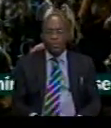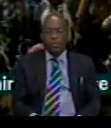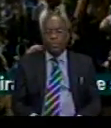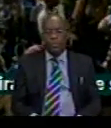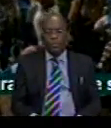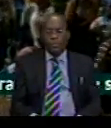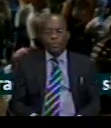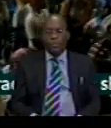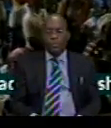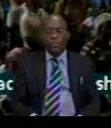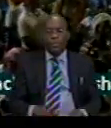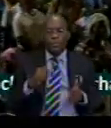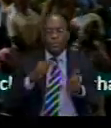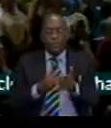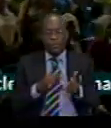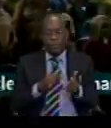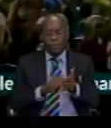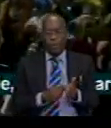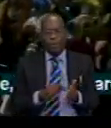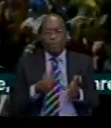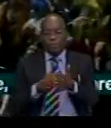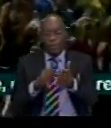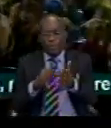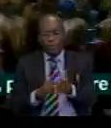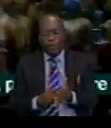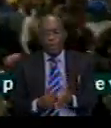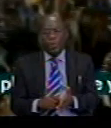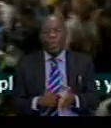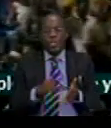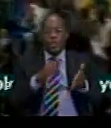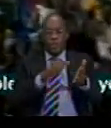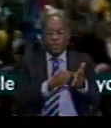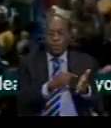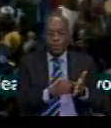Vérifiez, vérifiez. Check and bring them out.